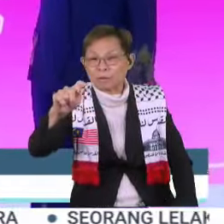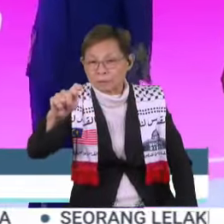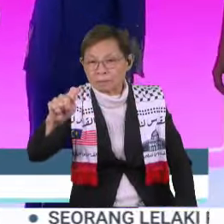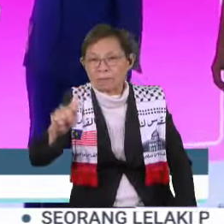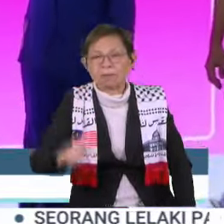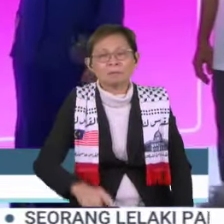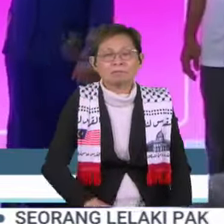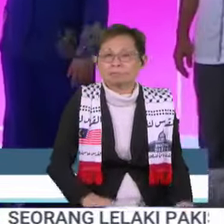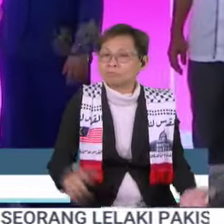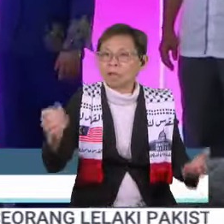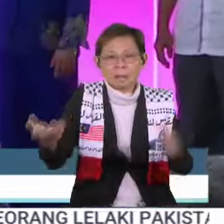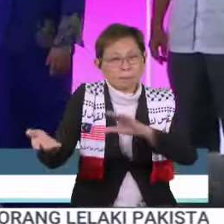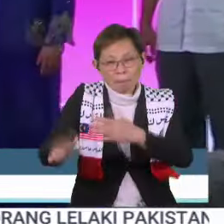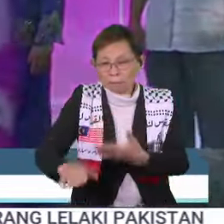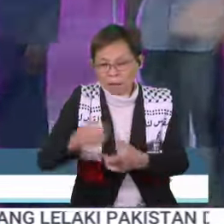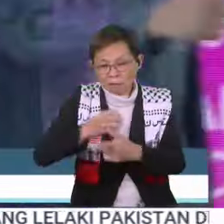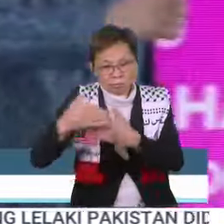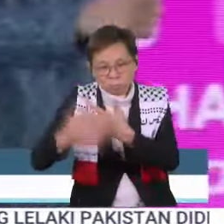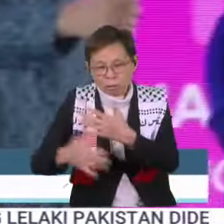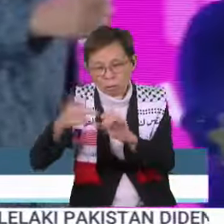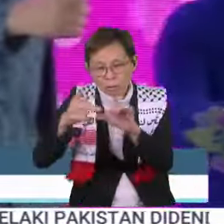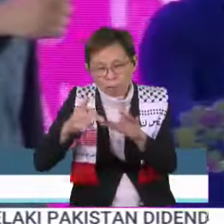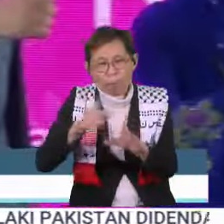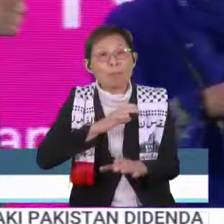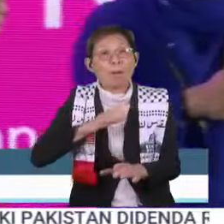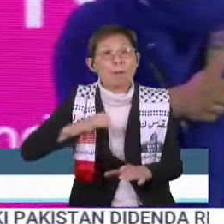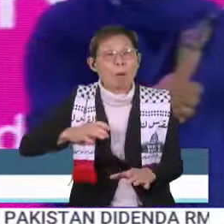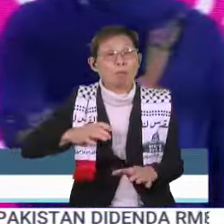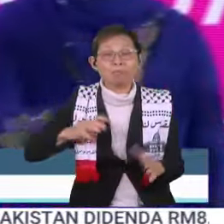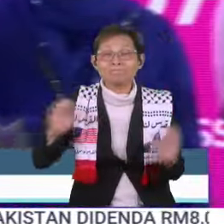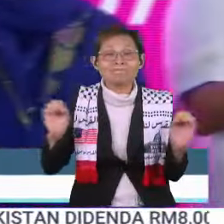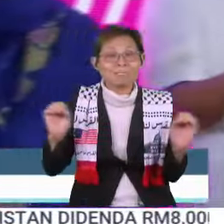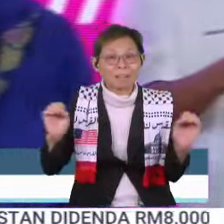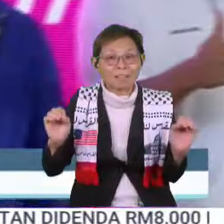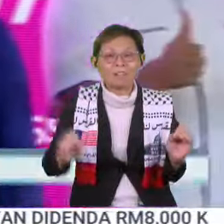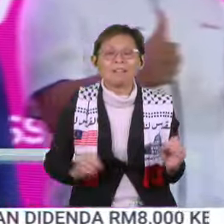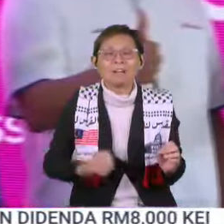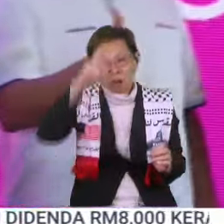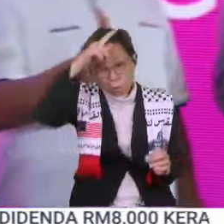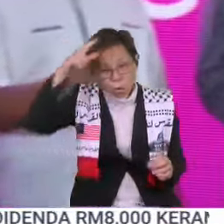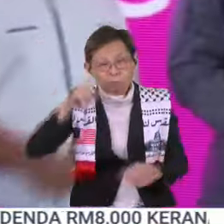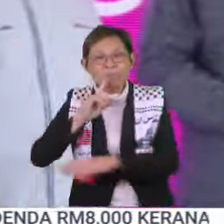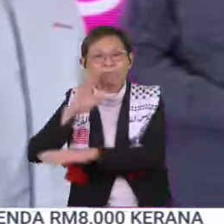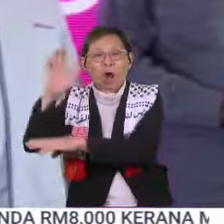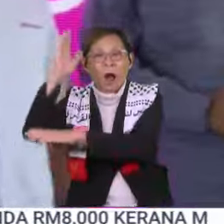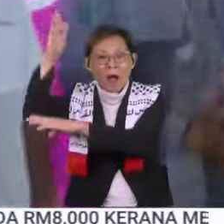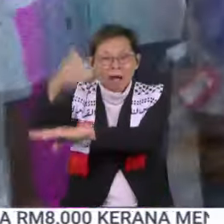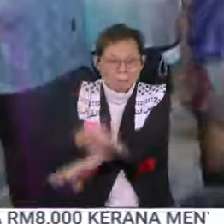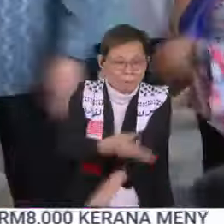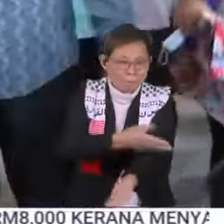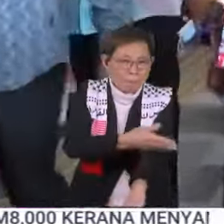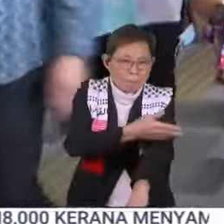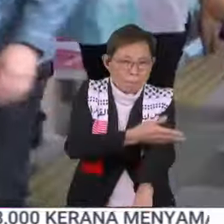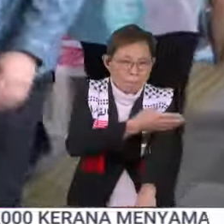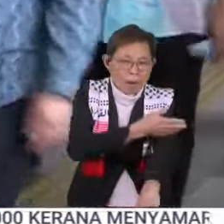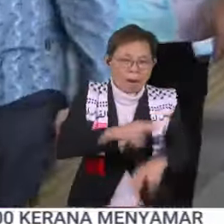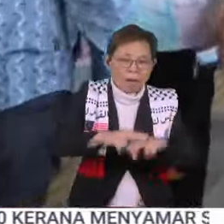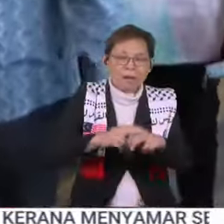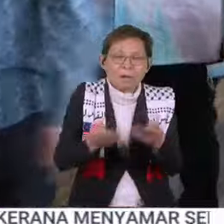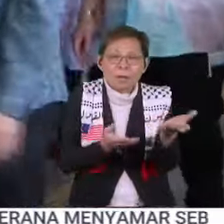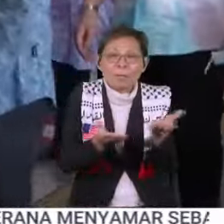Jelas Lok, tiada sebarang kehilangan nyawa atau kecederaan penumpang dan pengguna jalan raya dilaporkan. Lok bagaimanapun memberi jaminan akan menambah baik infrastruktur